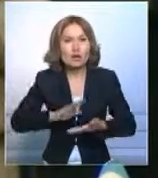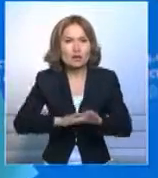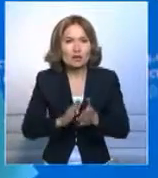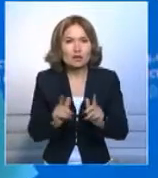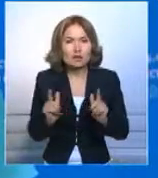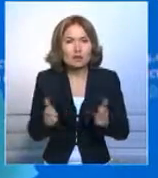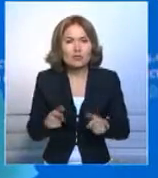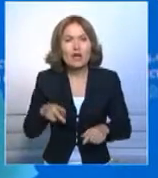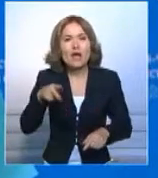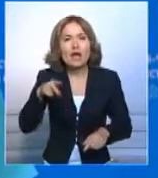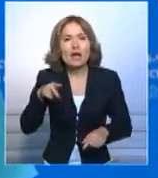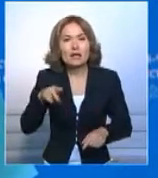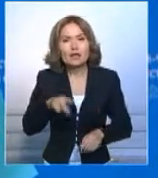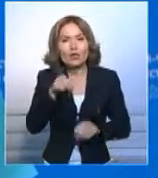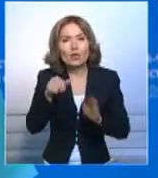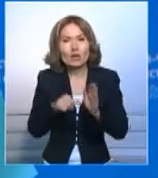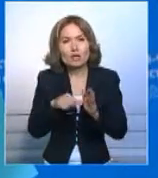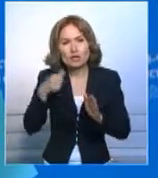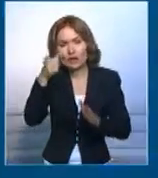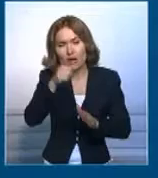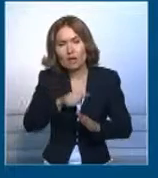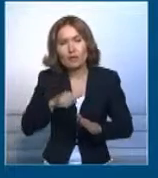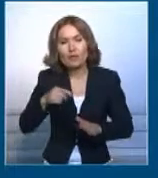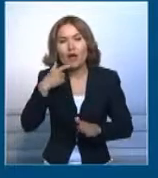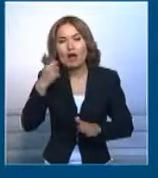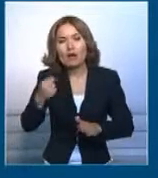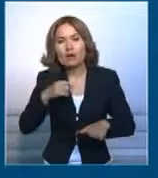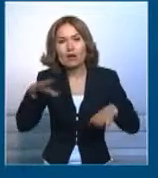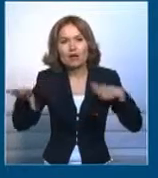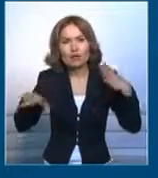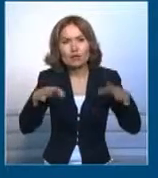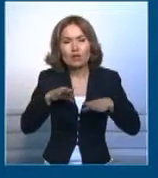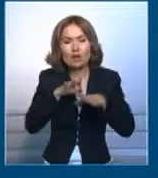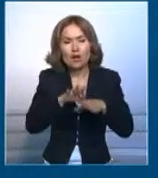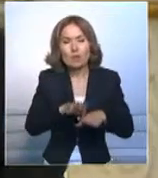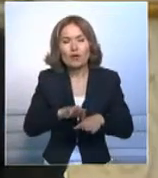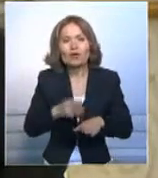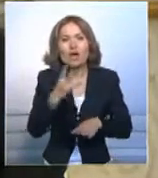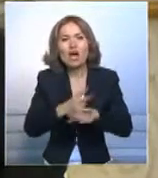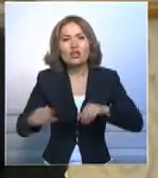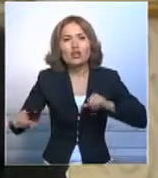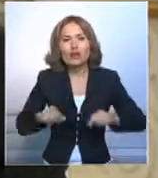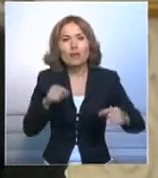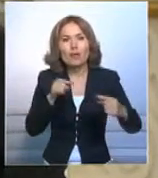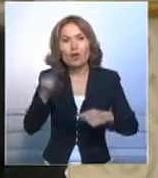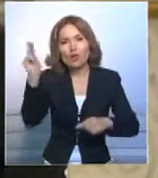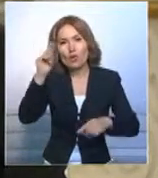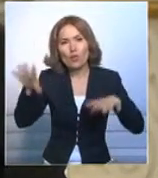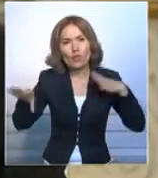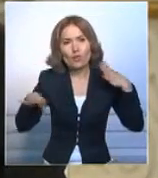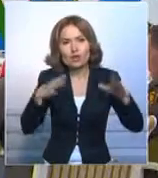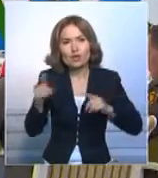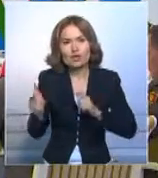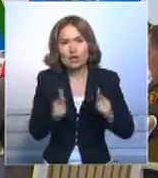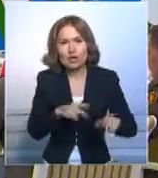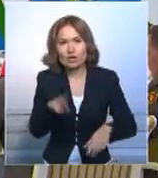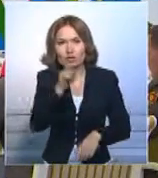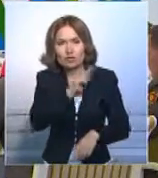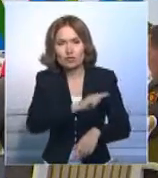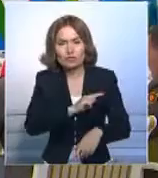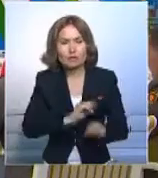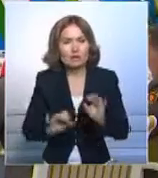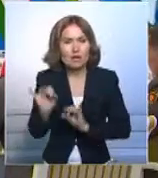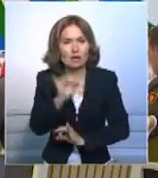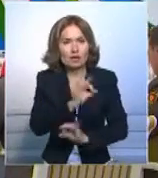министрлері сонымен қатар бейбіт миссия 2016 бірлескен терроризмге қарсы командалық штабтық оқу жаттығуына дайындық барысын